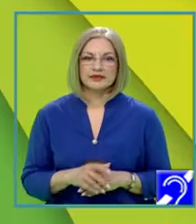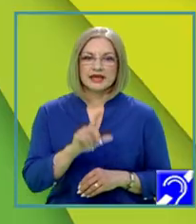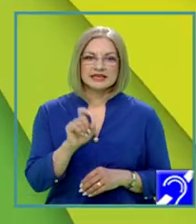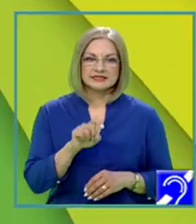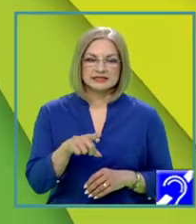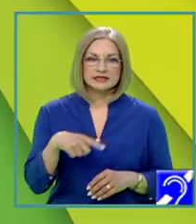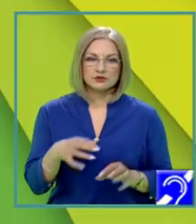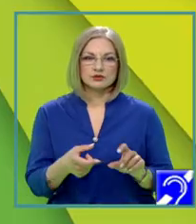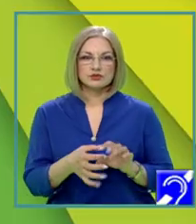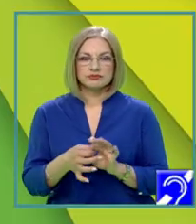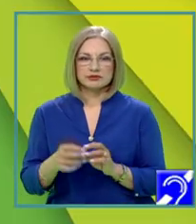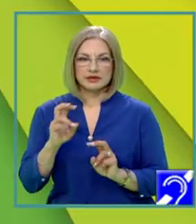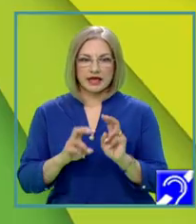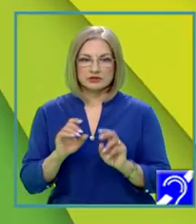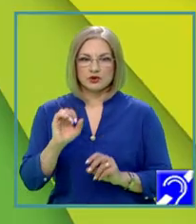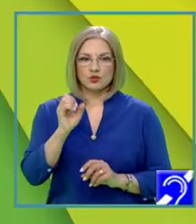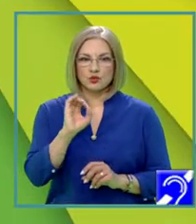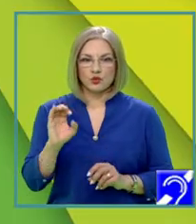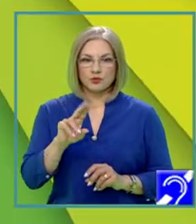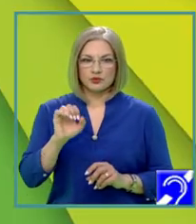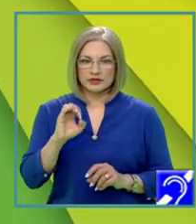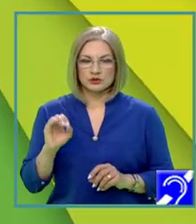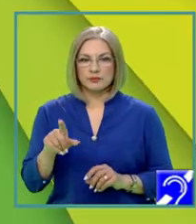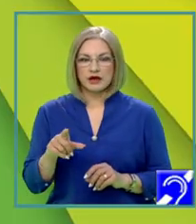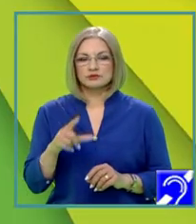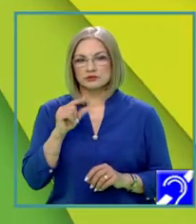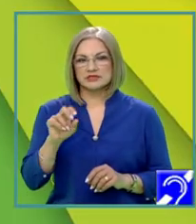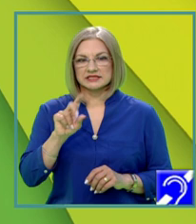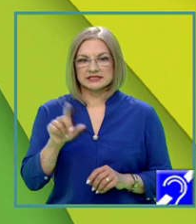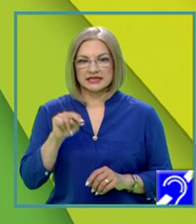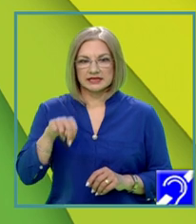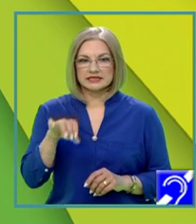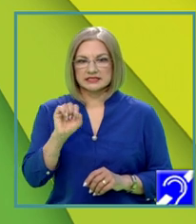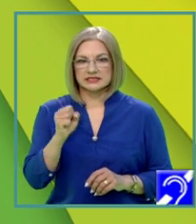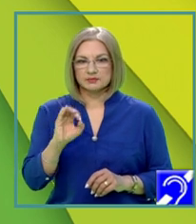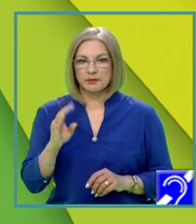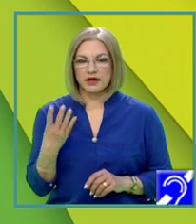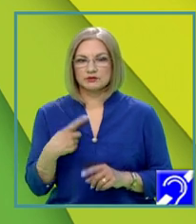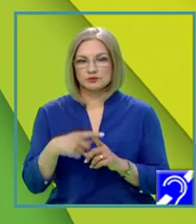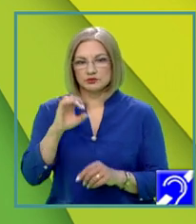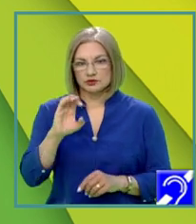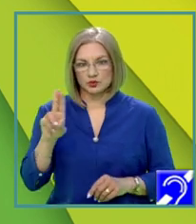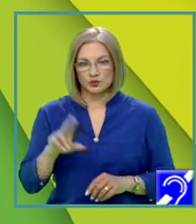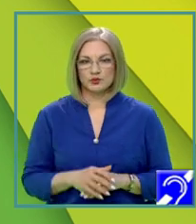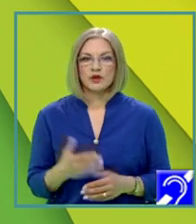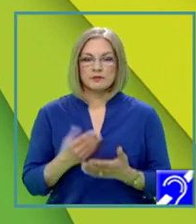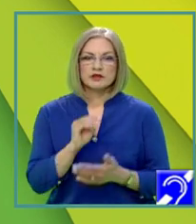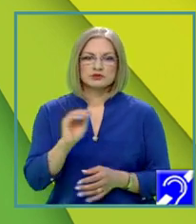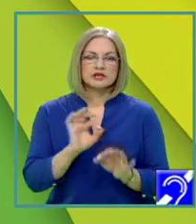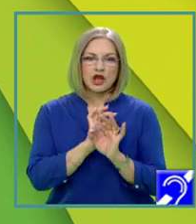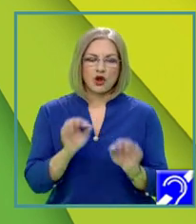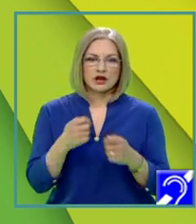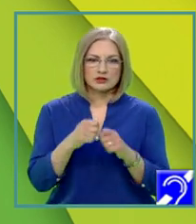reacționează cu sulfat de cupru formează sulfatul de zinc și cupru pentru scrierea corectă a tuturor formulelor